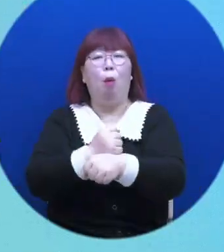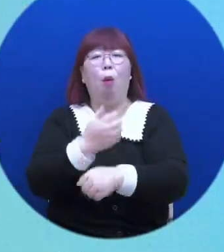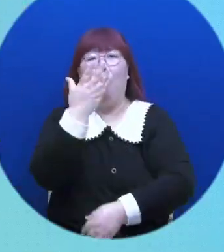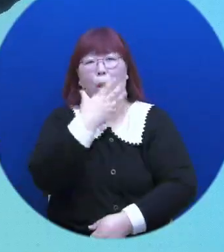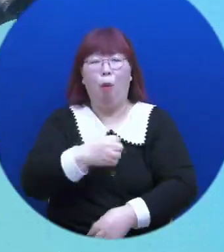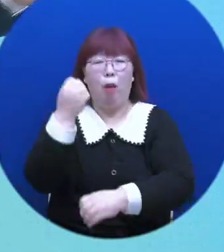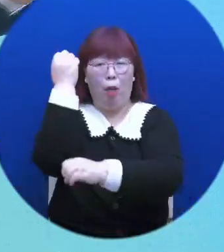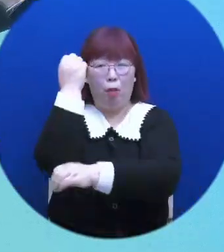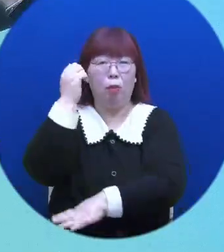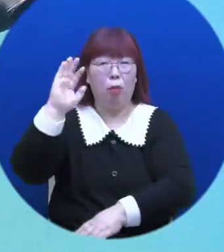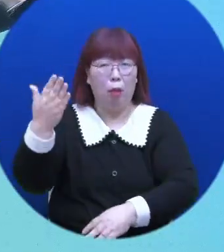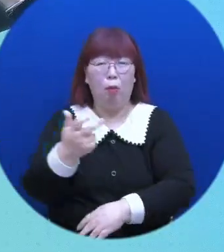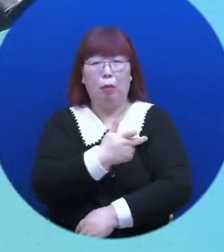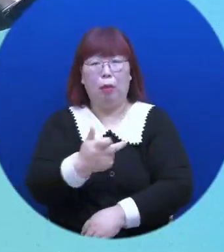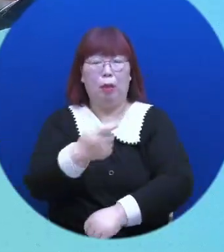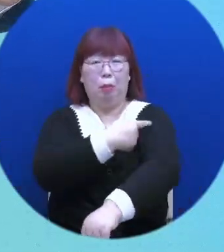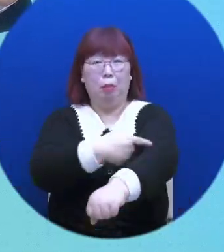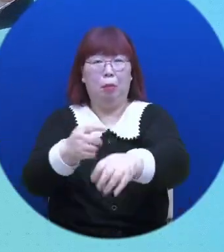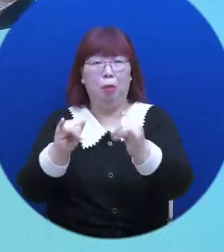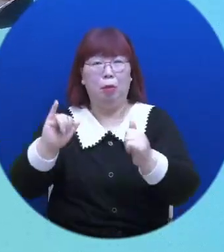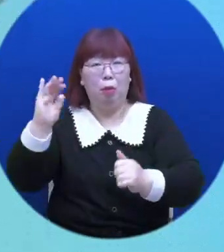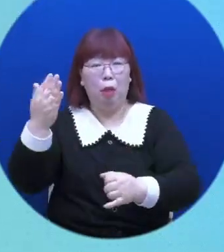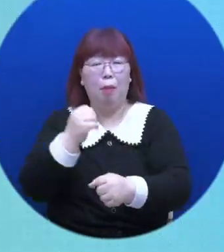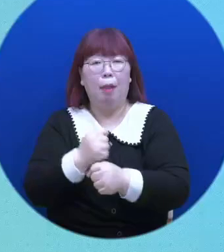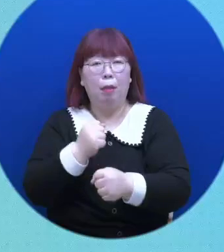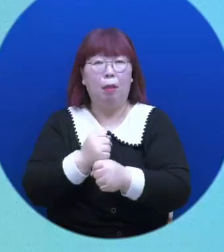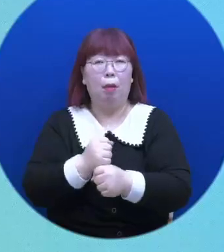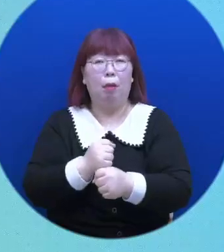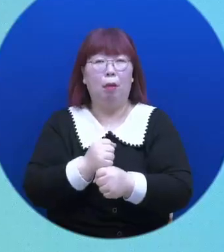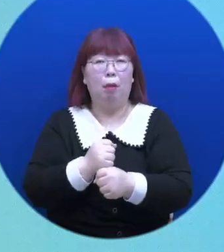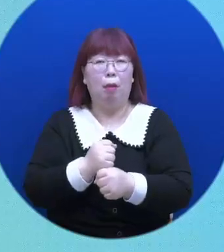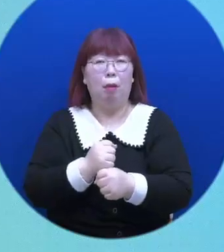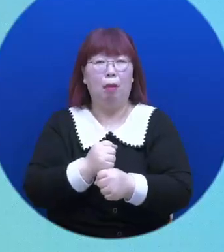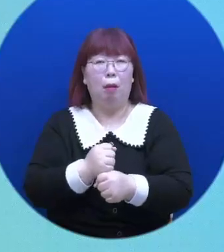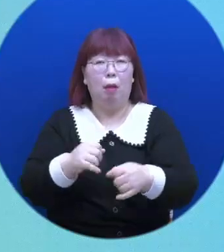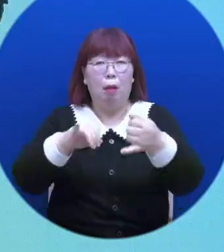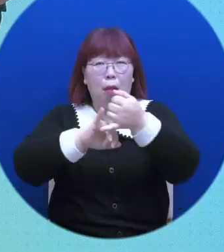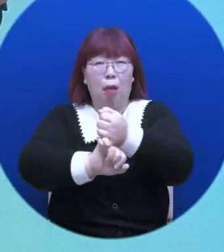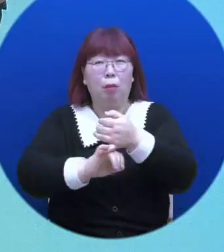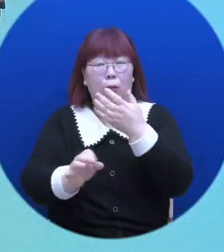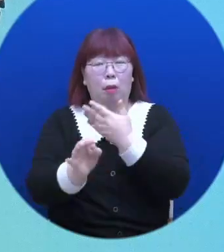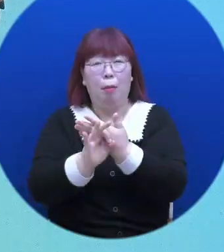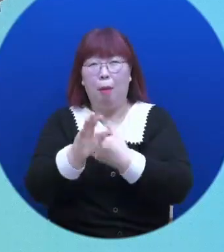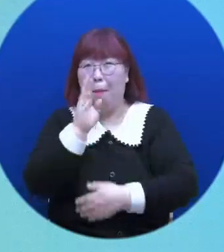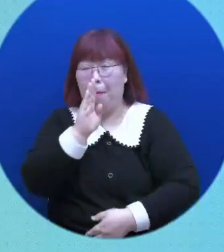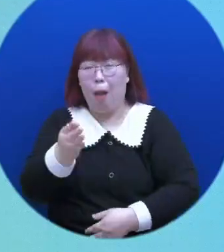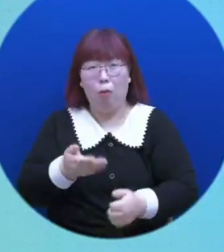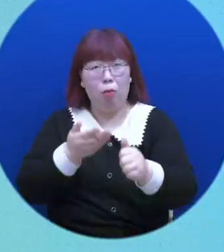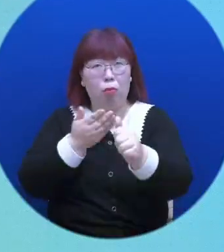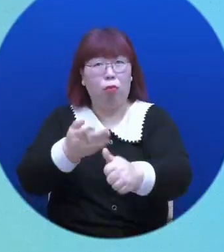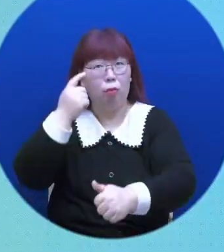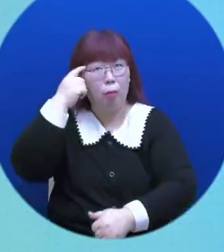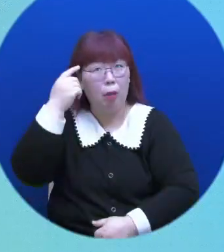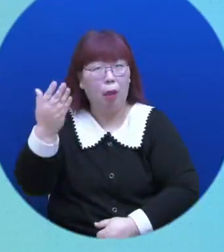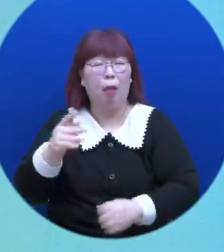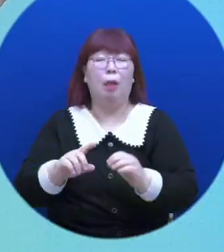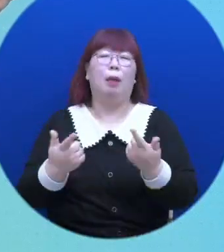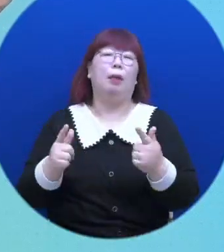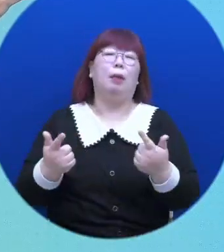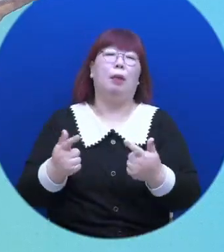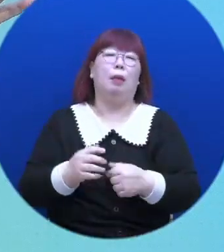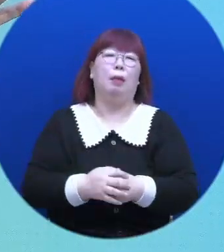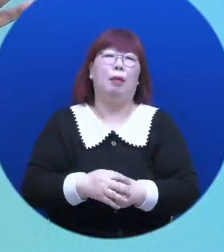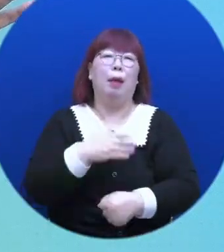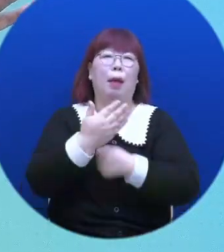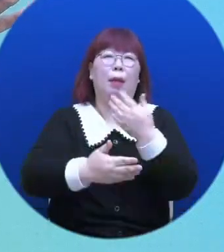만듭니다. 큰 민족 되게 합니다. 바로 약속된 그 복을 내려주고 있느냐? 그건 아니잖아요.